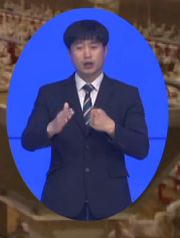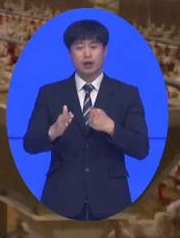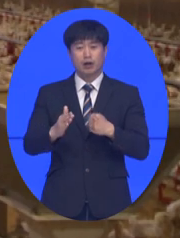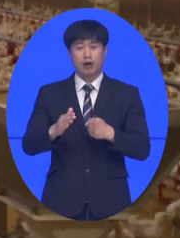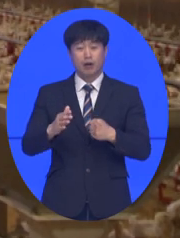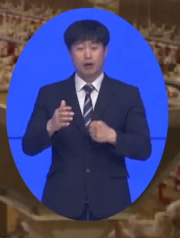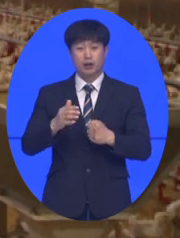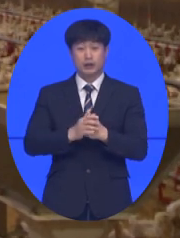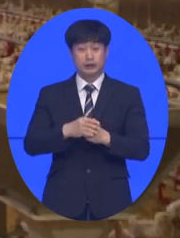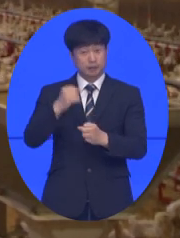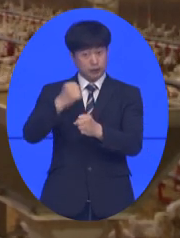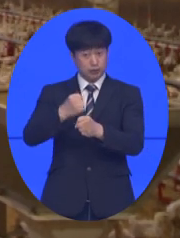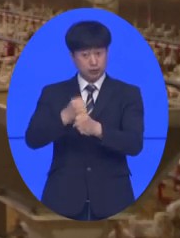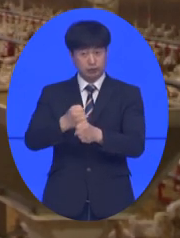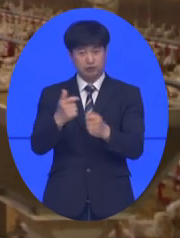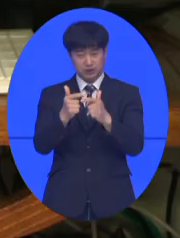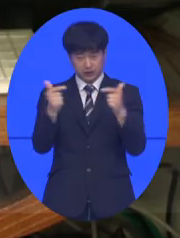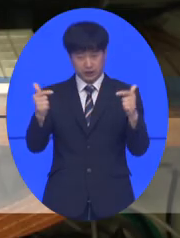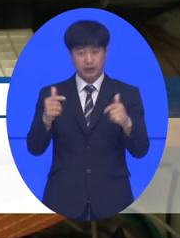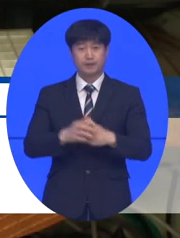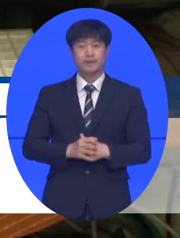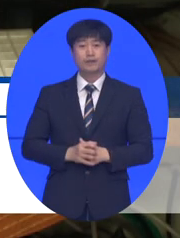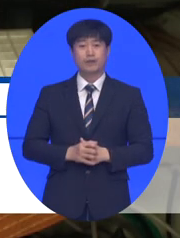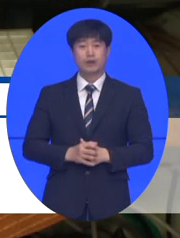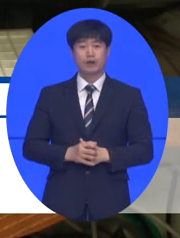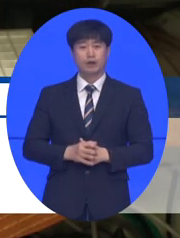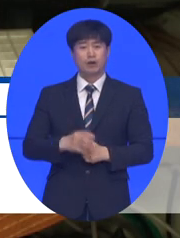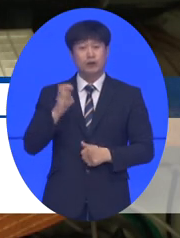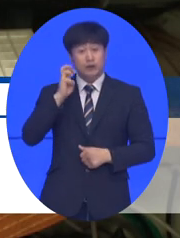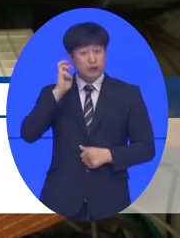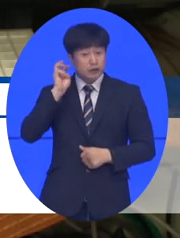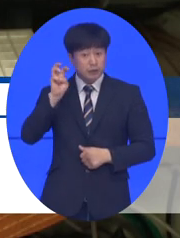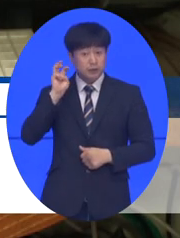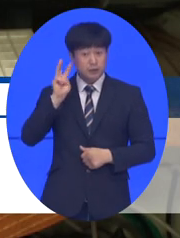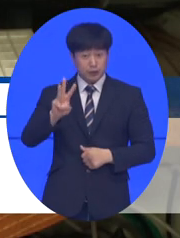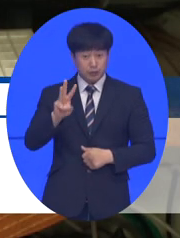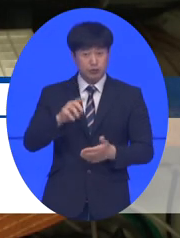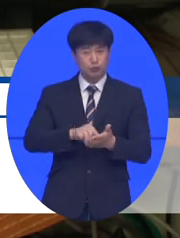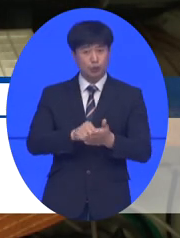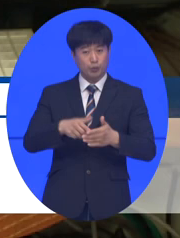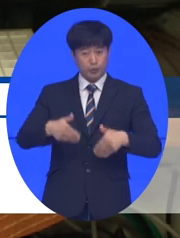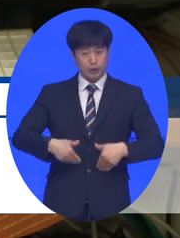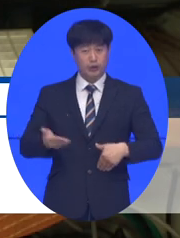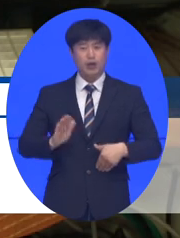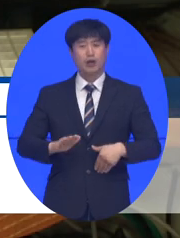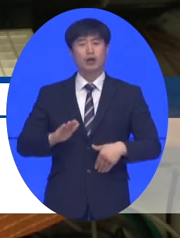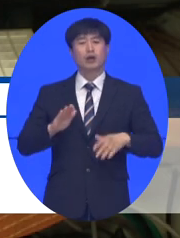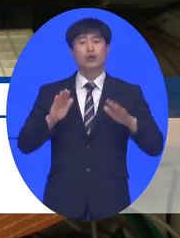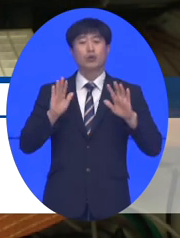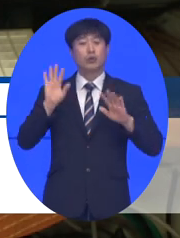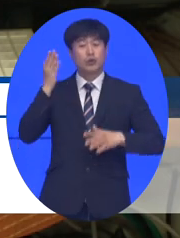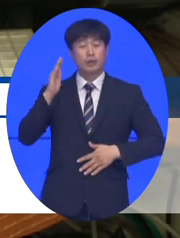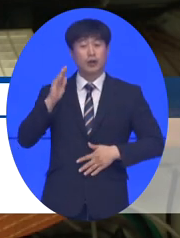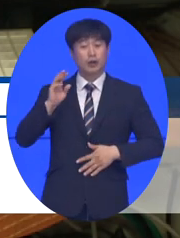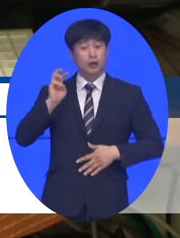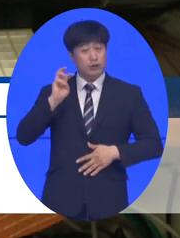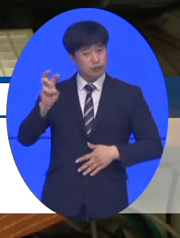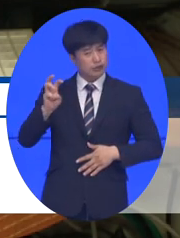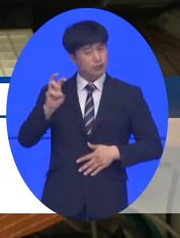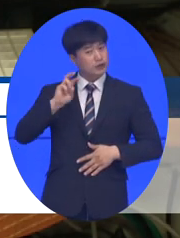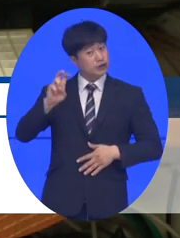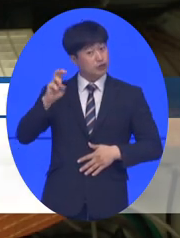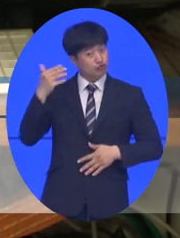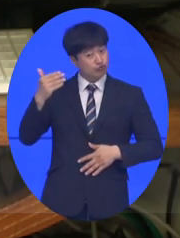개사의 생산성은 올라갔습니다. 그때는 33일이 키웠는데 요새는 32일에서 29일